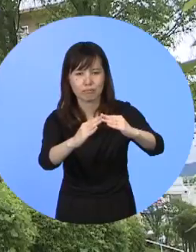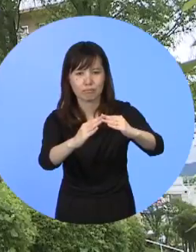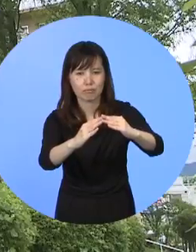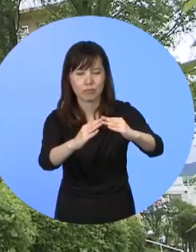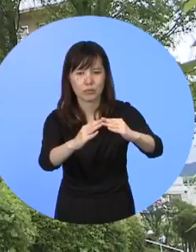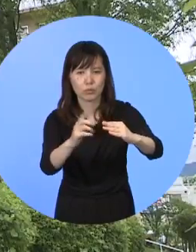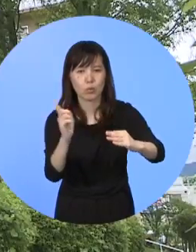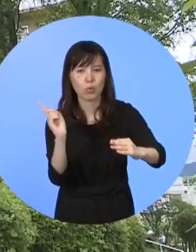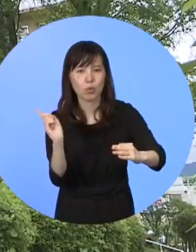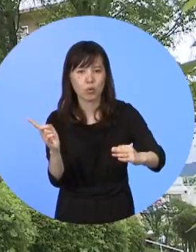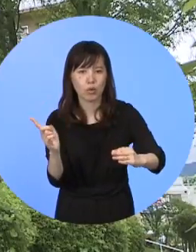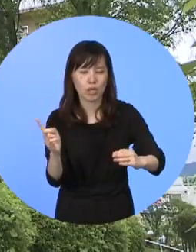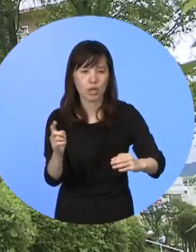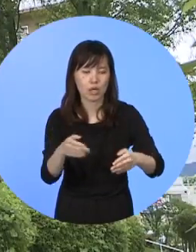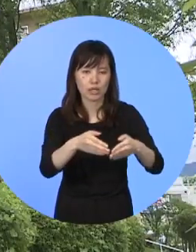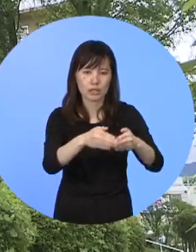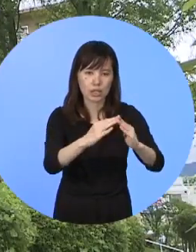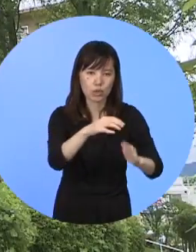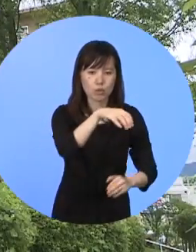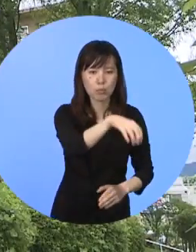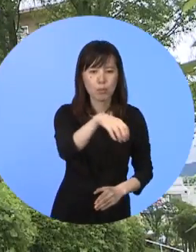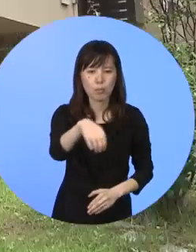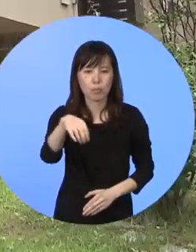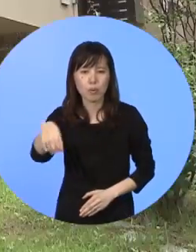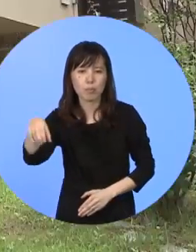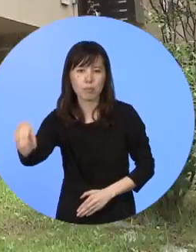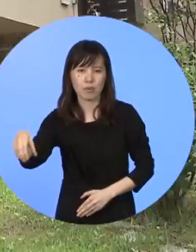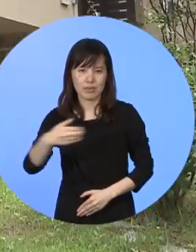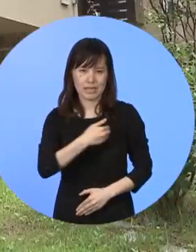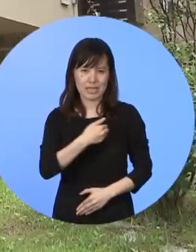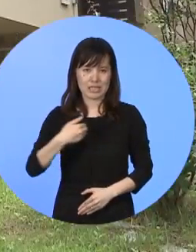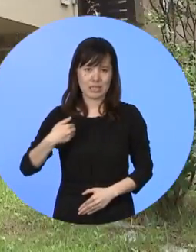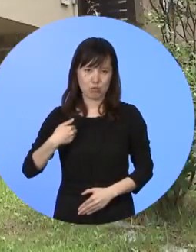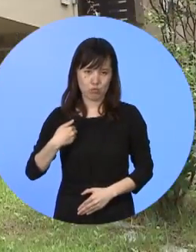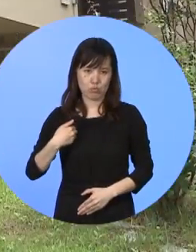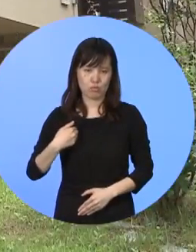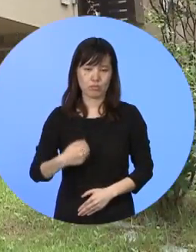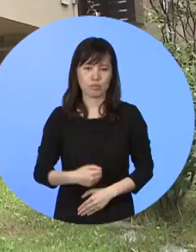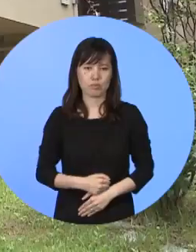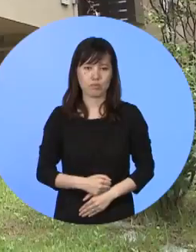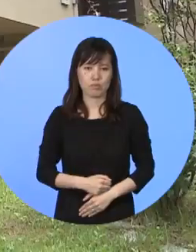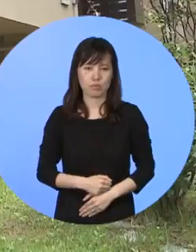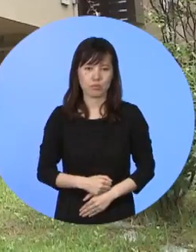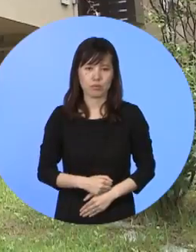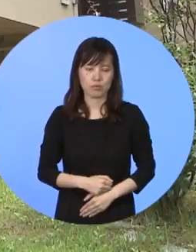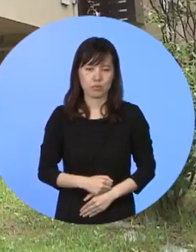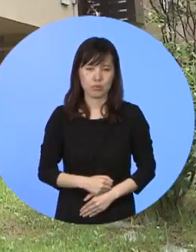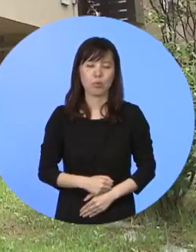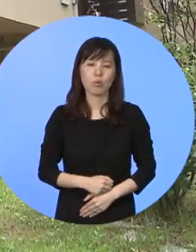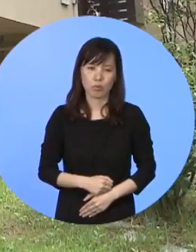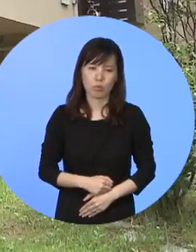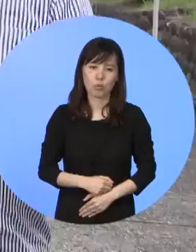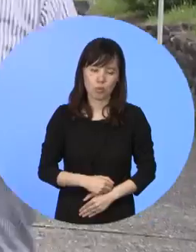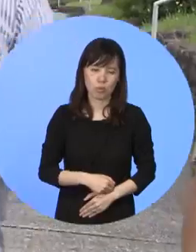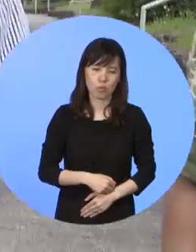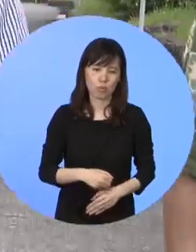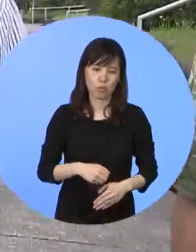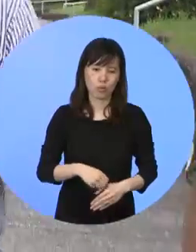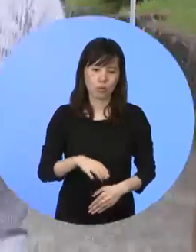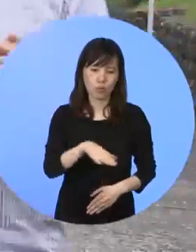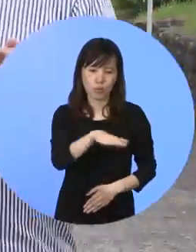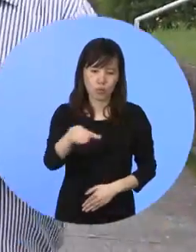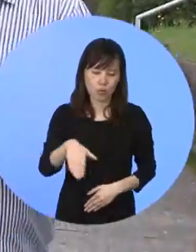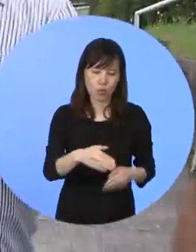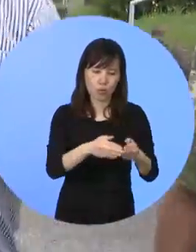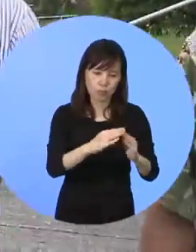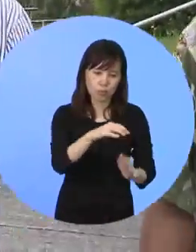ツンと立ってると平らなところとかちょこっとだけでもポンと立てられるので、 限られたこうスペースでもちゃんと